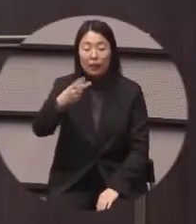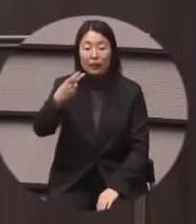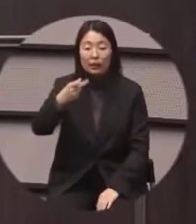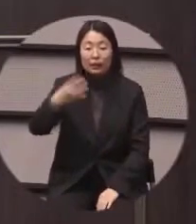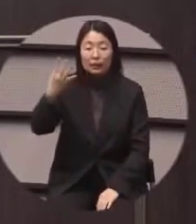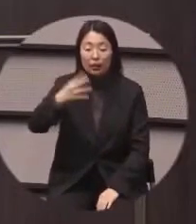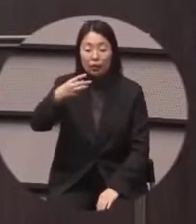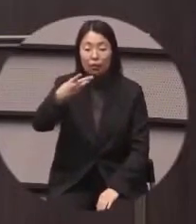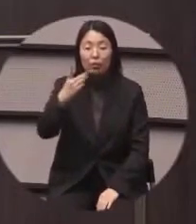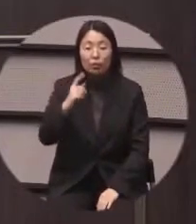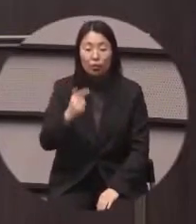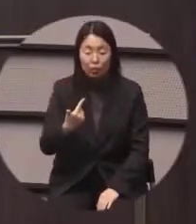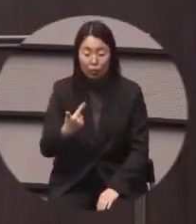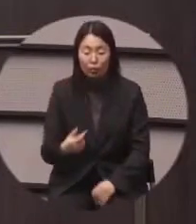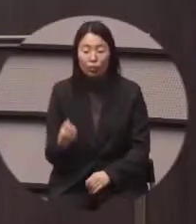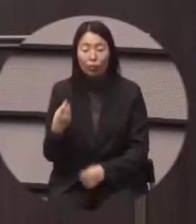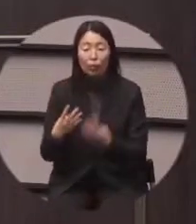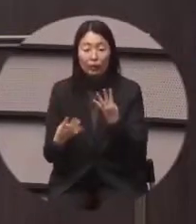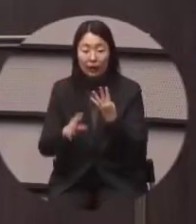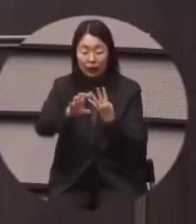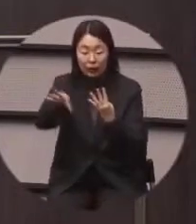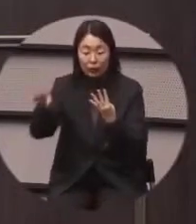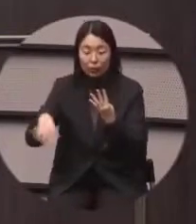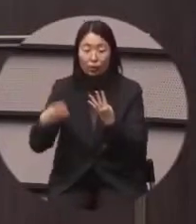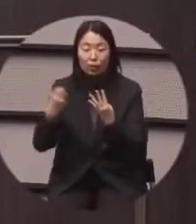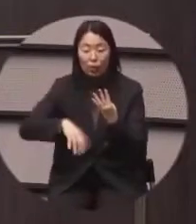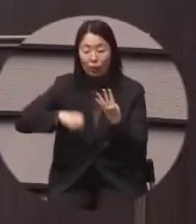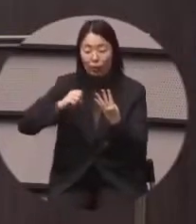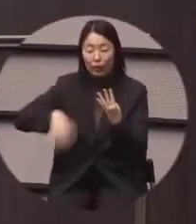가압장 114개소, 배수지